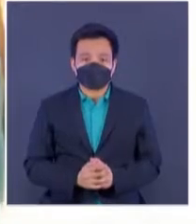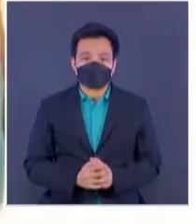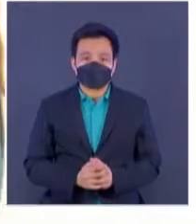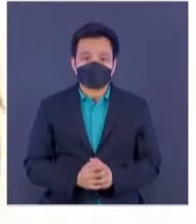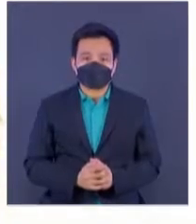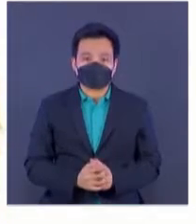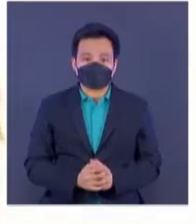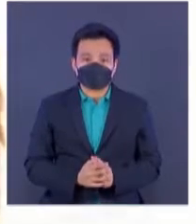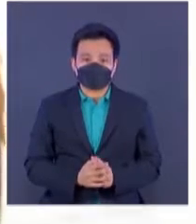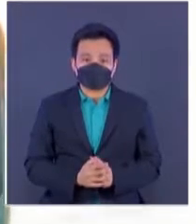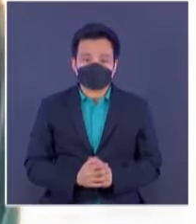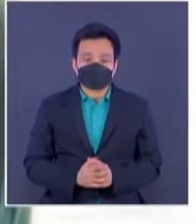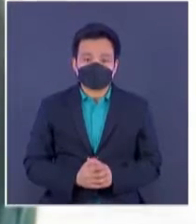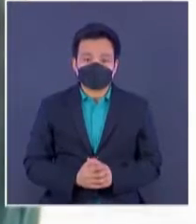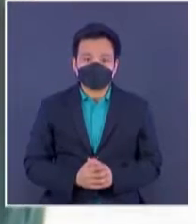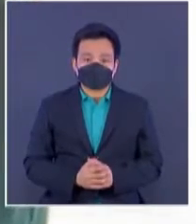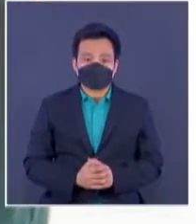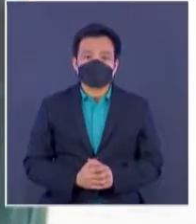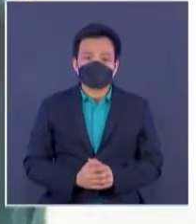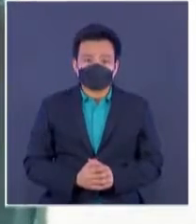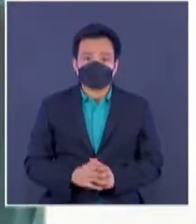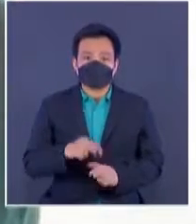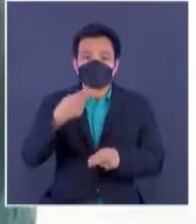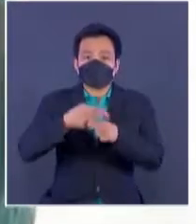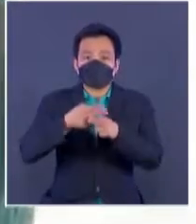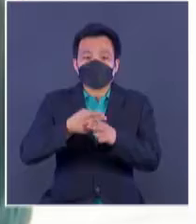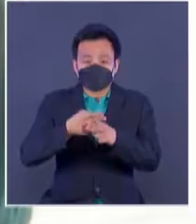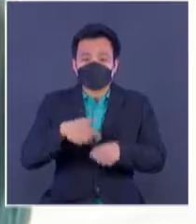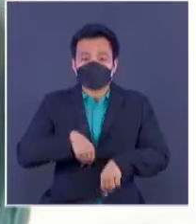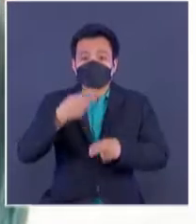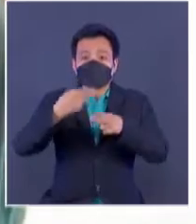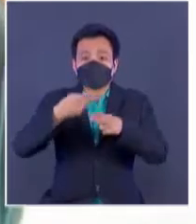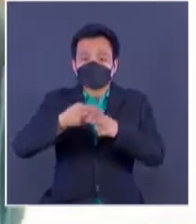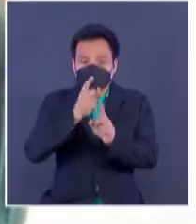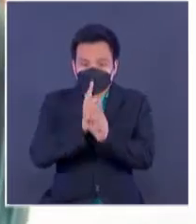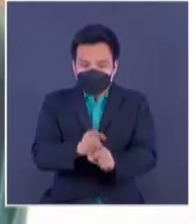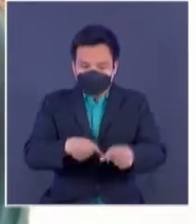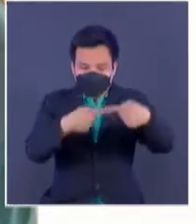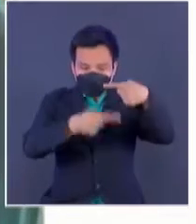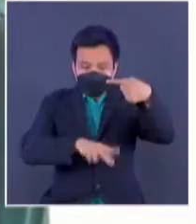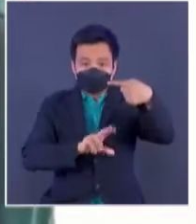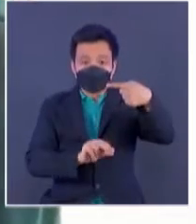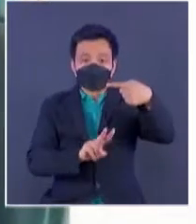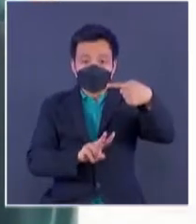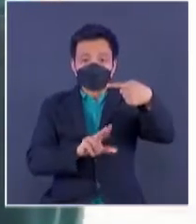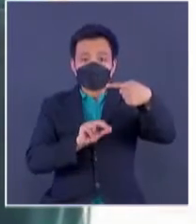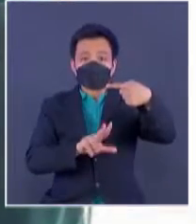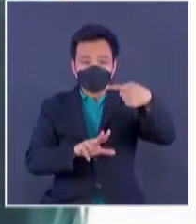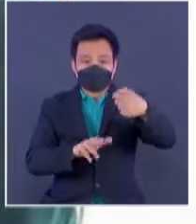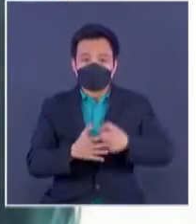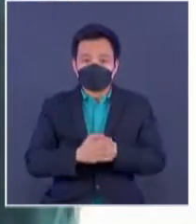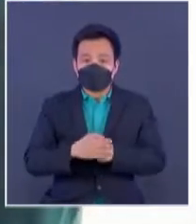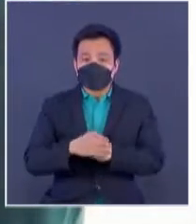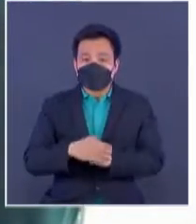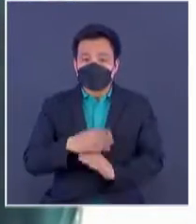วมได้เนี่ยทั้งหมดเนี่ย33คนที่จะดำเนินคดีนะครับก็เรียกค่าเสียหายด้วยนะครับนอกจากคดีอาญาเนี่ยซึ่งมีโทษ